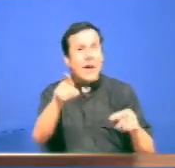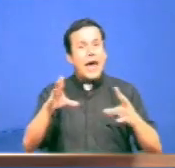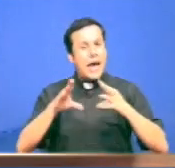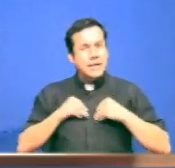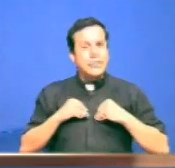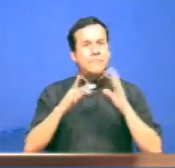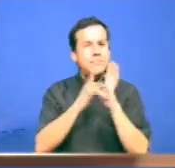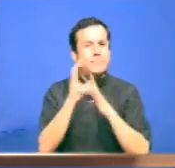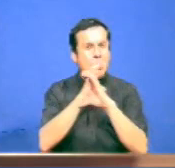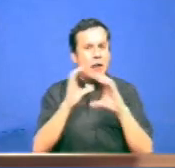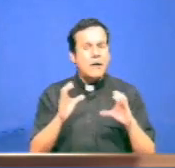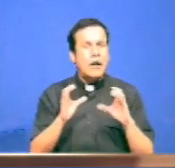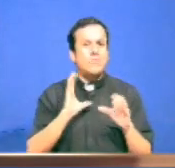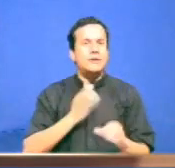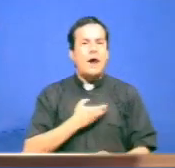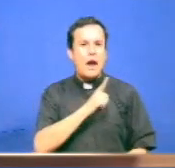wetu.